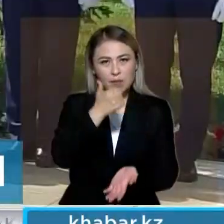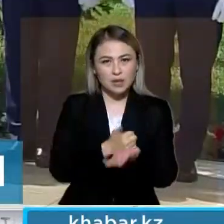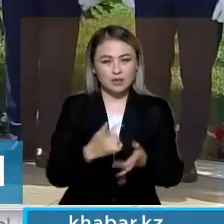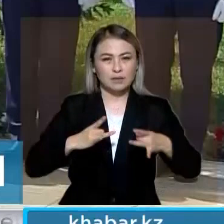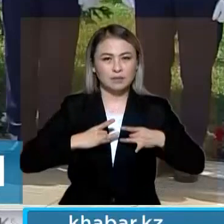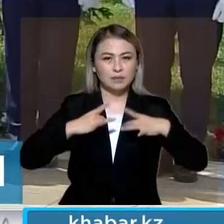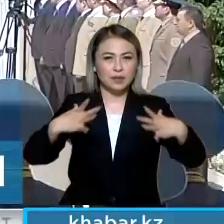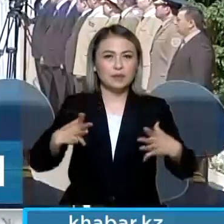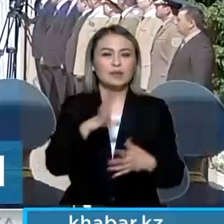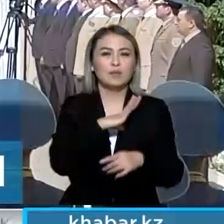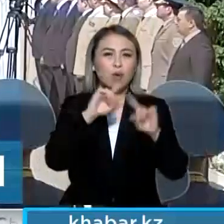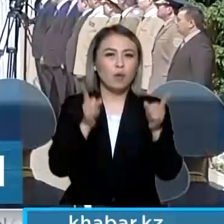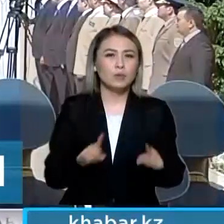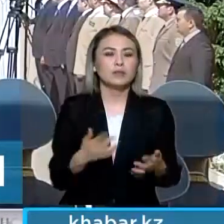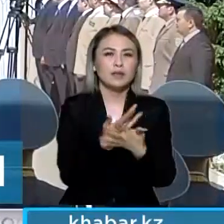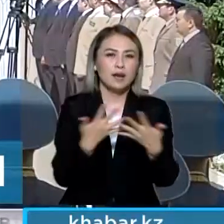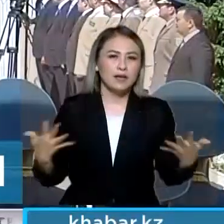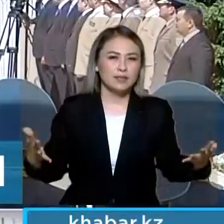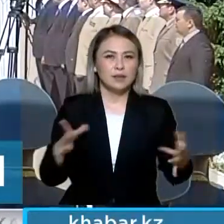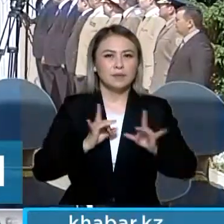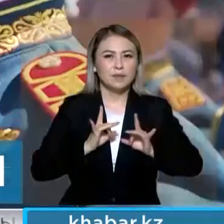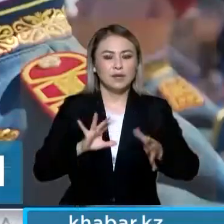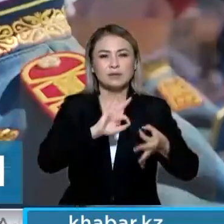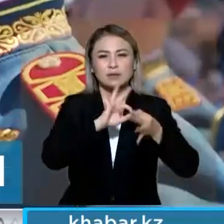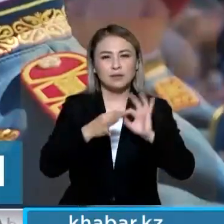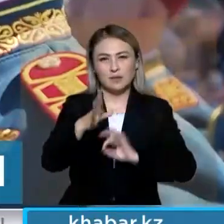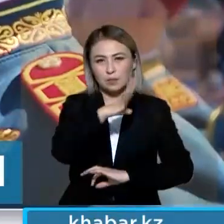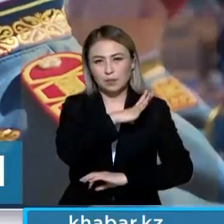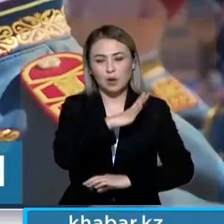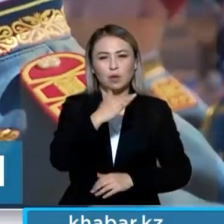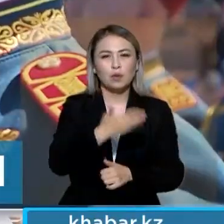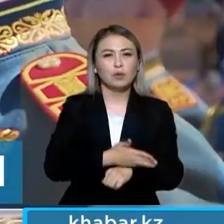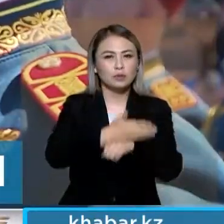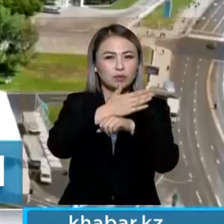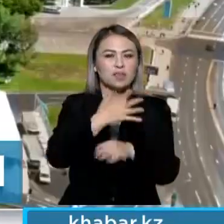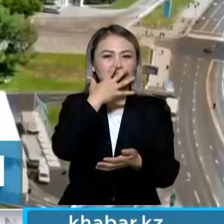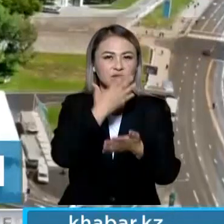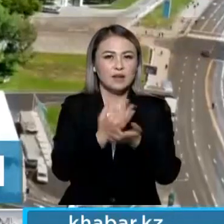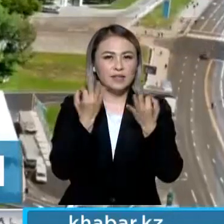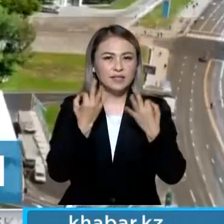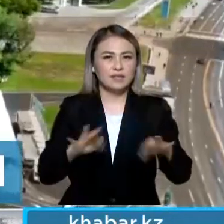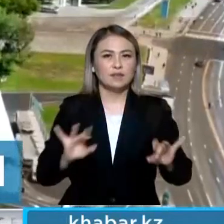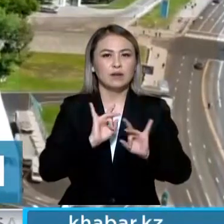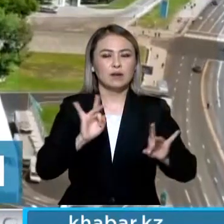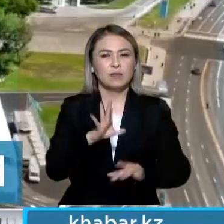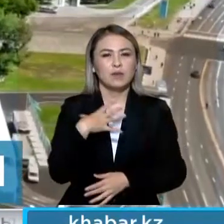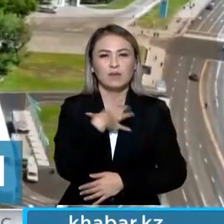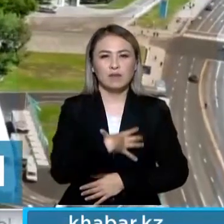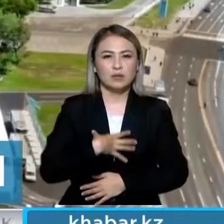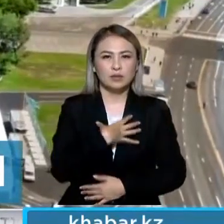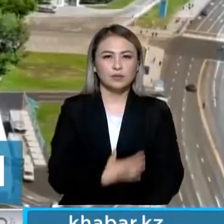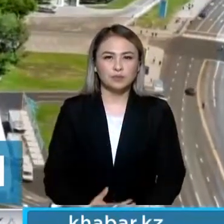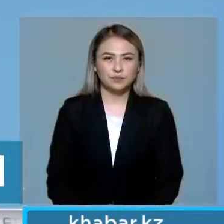күні елдігімізді нығайта түсетін мерейлі мереке екенін атап өтті. Көк ту тәуелсіздігіміздің тұмары, деді президент.